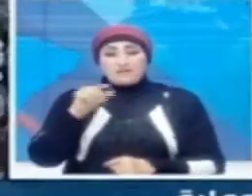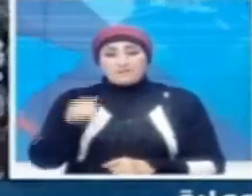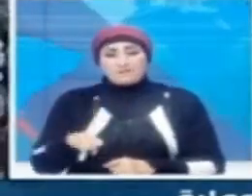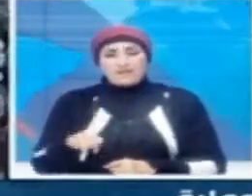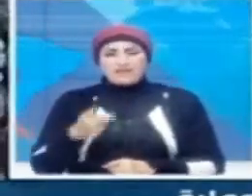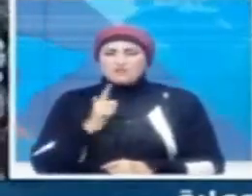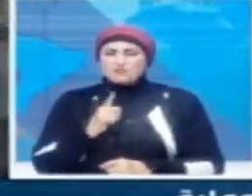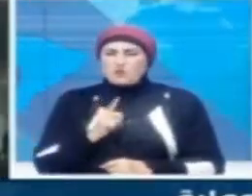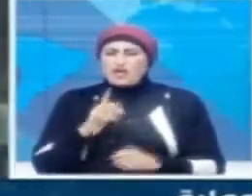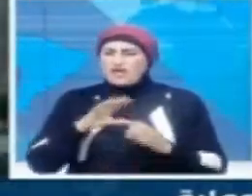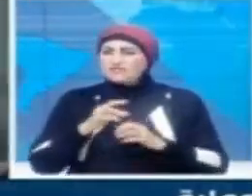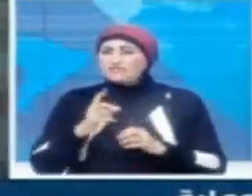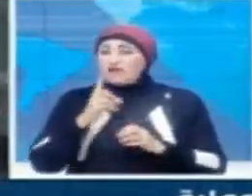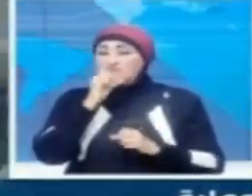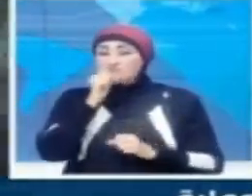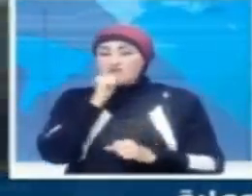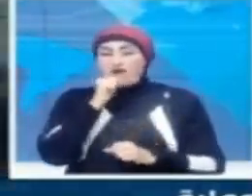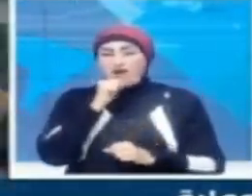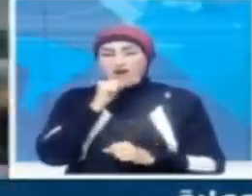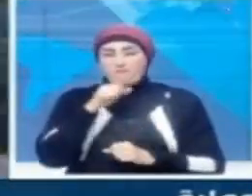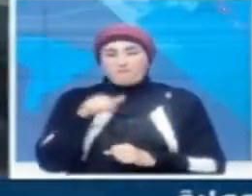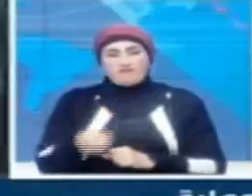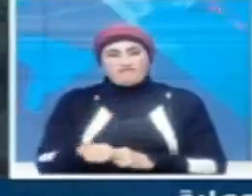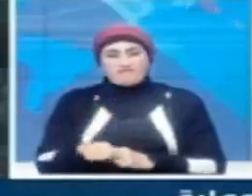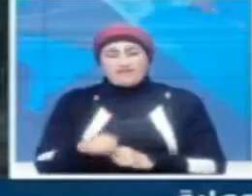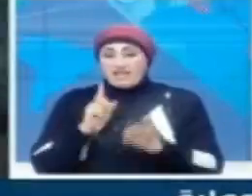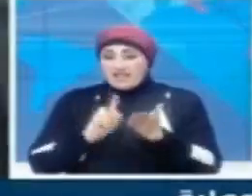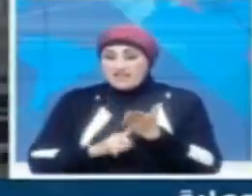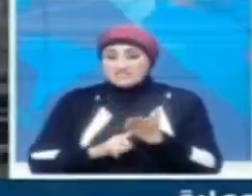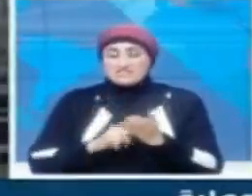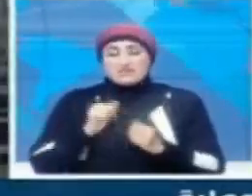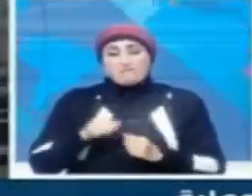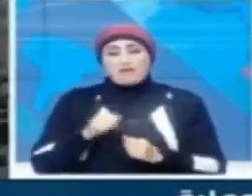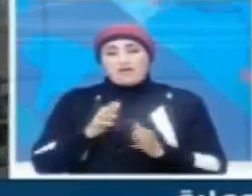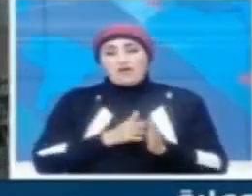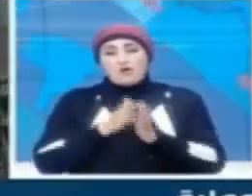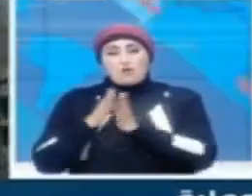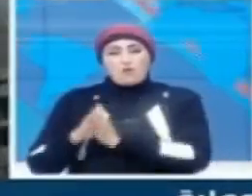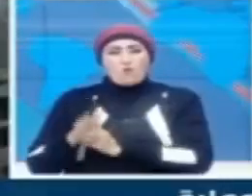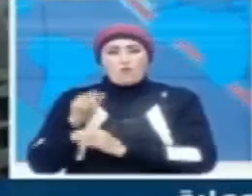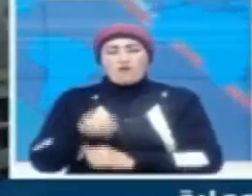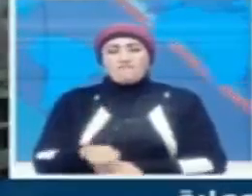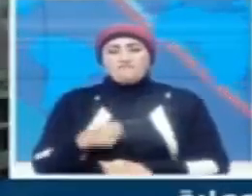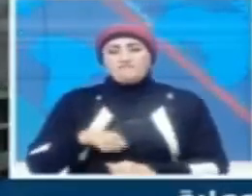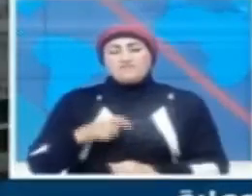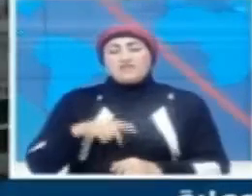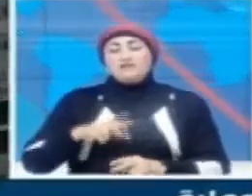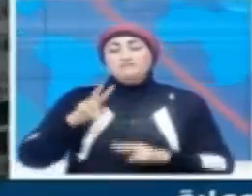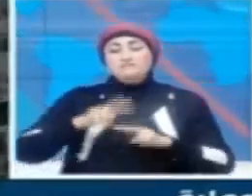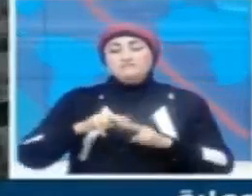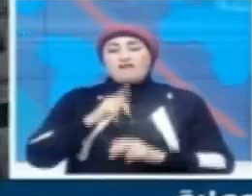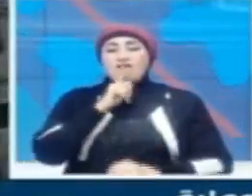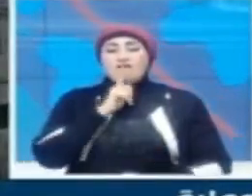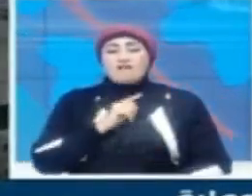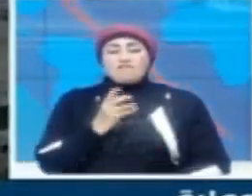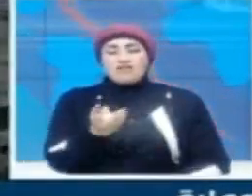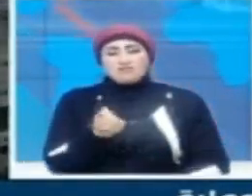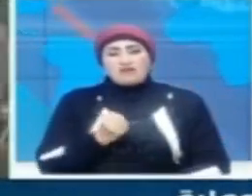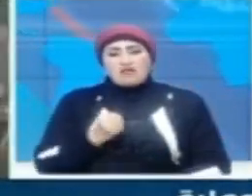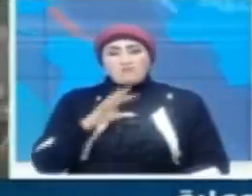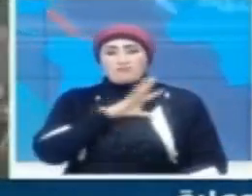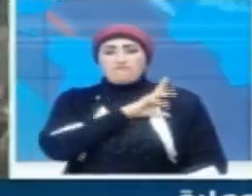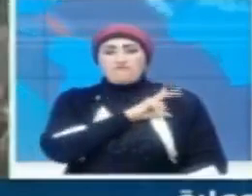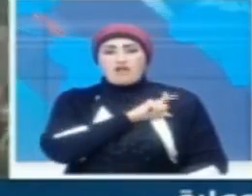تهدد بكارثة ما لم تتخطط بشكل مناسب. وعلى وقع خطط الاحتلال بشأن رفح، طالبت السلطة